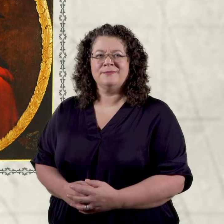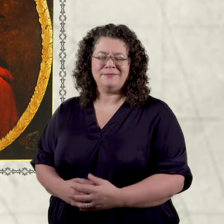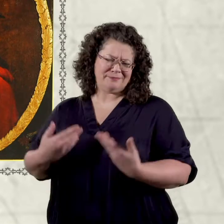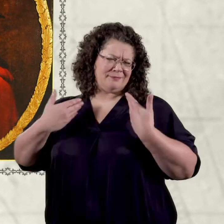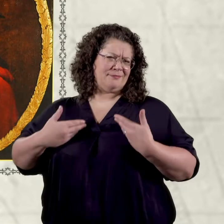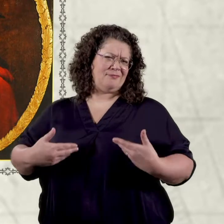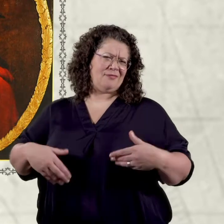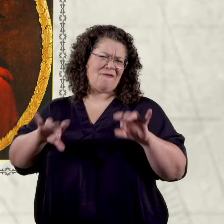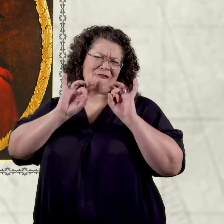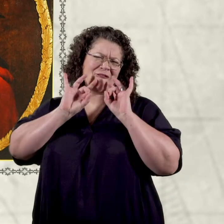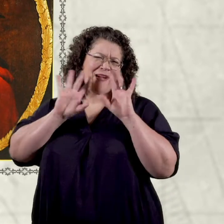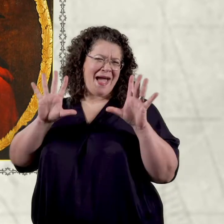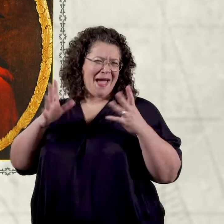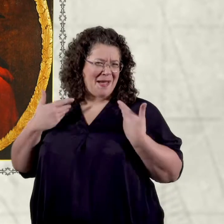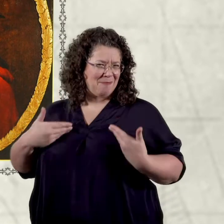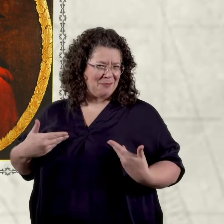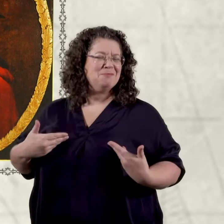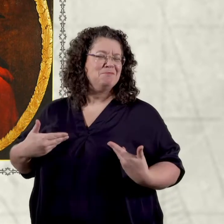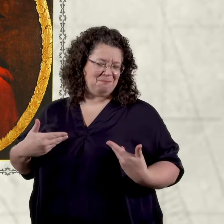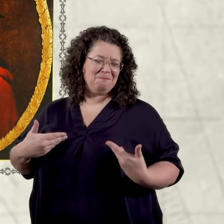Dwi'n edrych yn ffab.